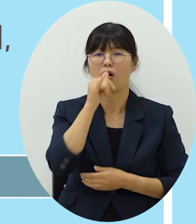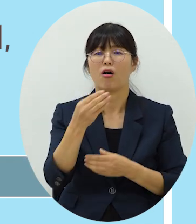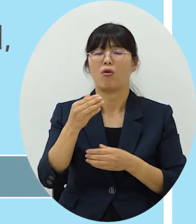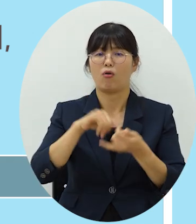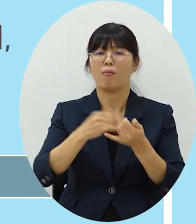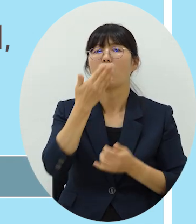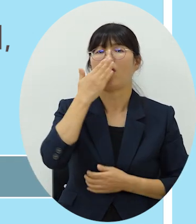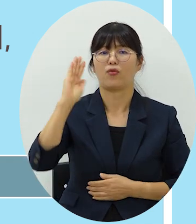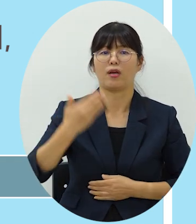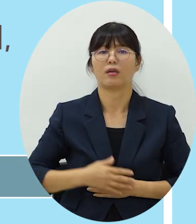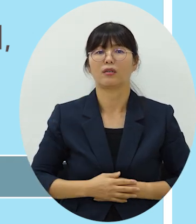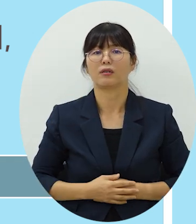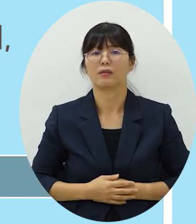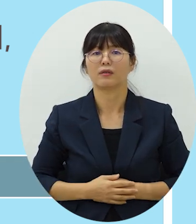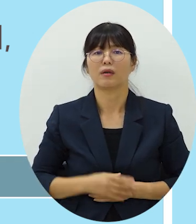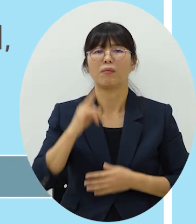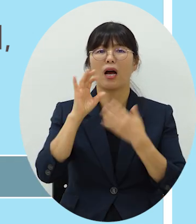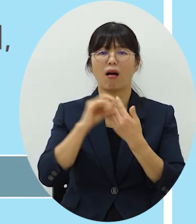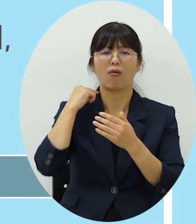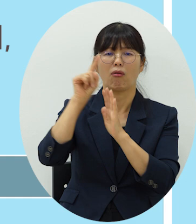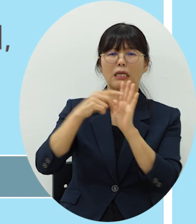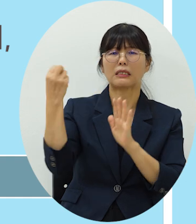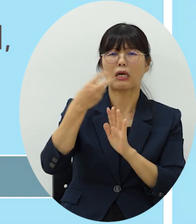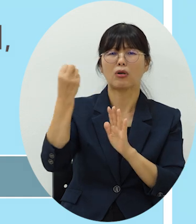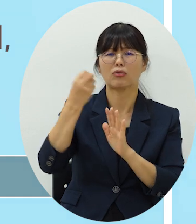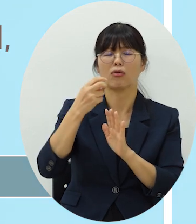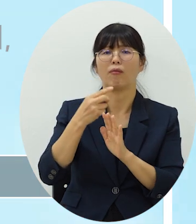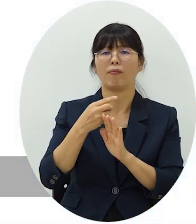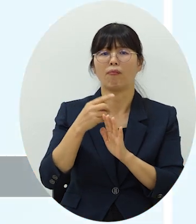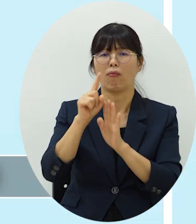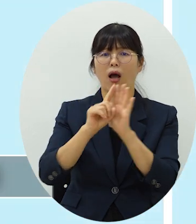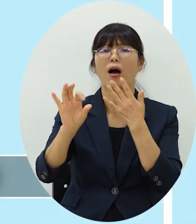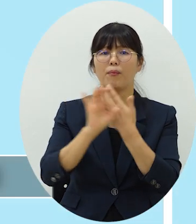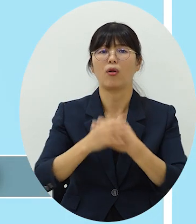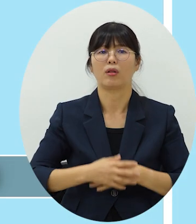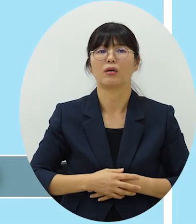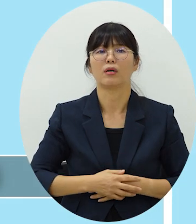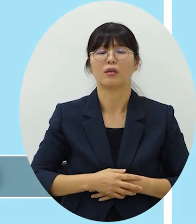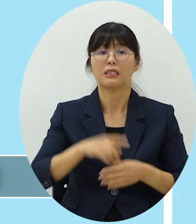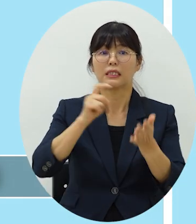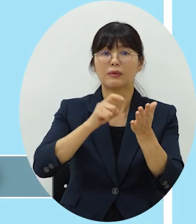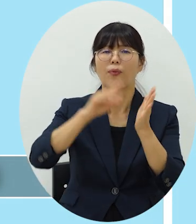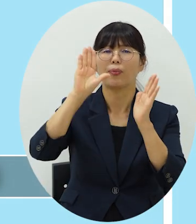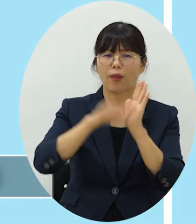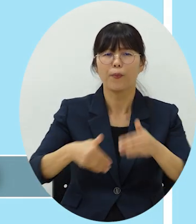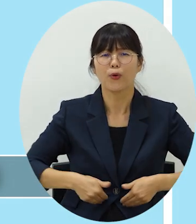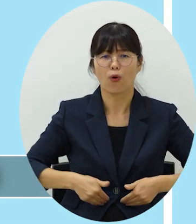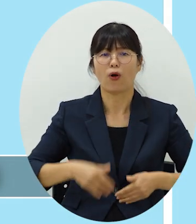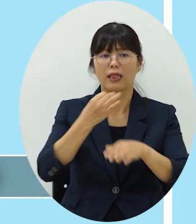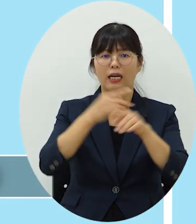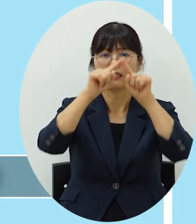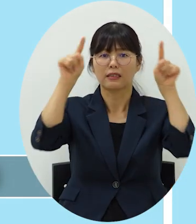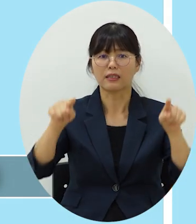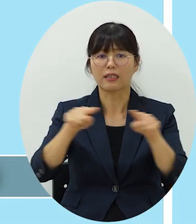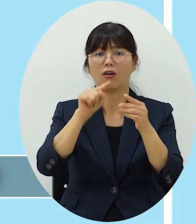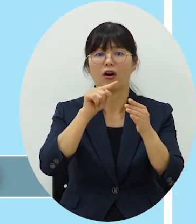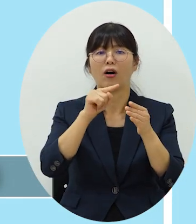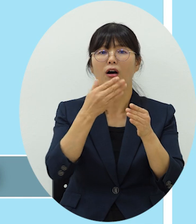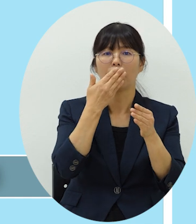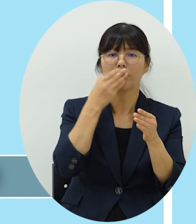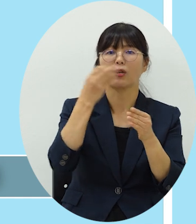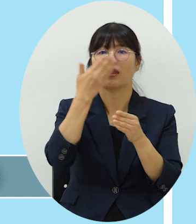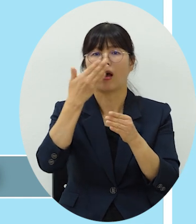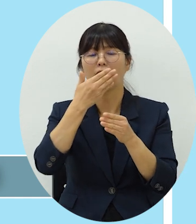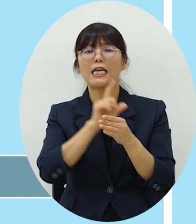간식을 섭취합니다. 만약 저혈당을 자주 경험한다면 응급시 필요한 단순 당질 음식과 당뇨인임을